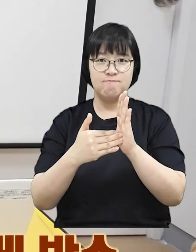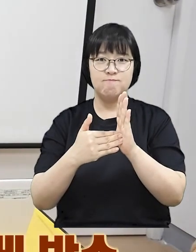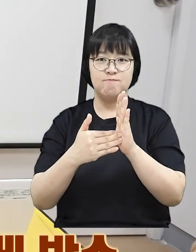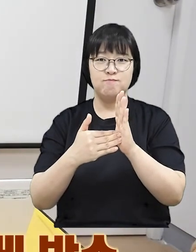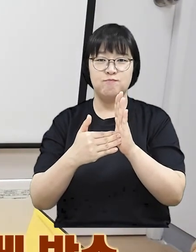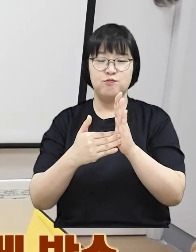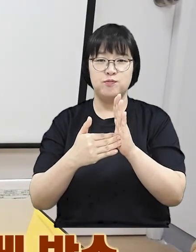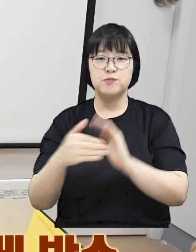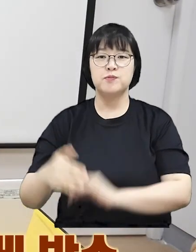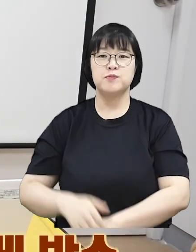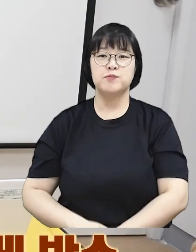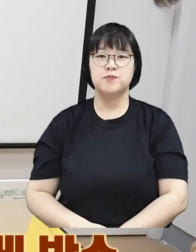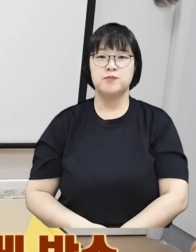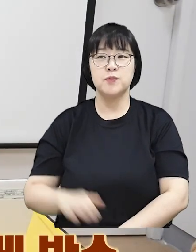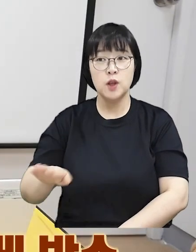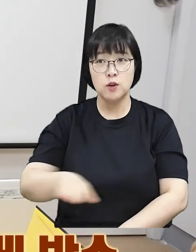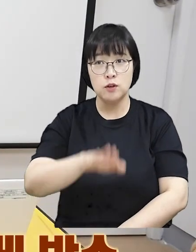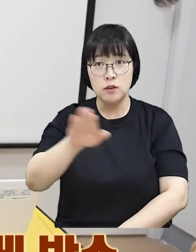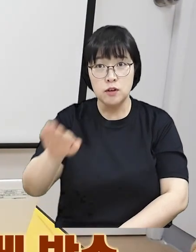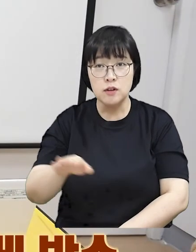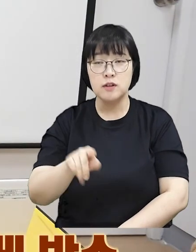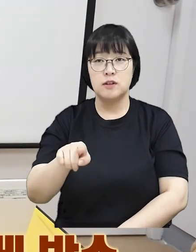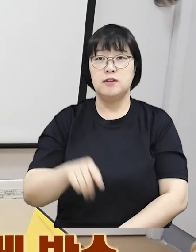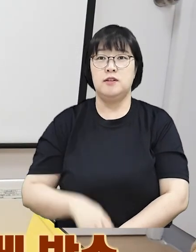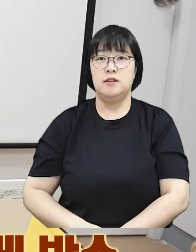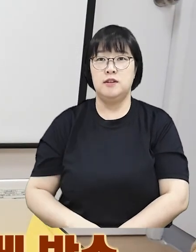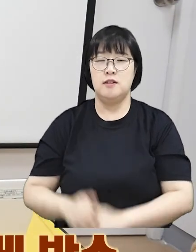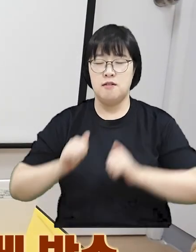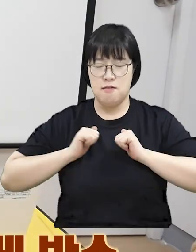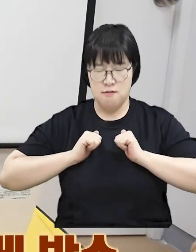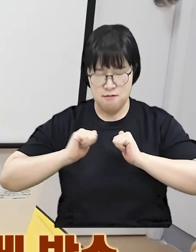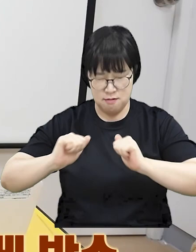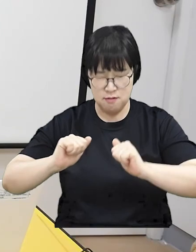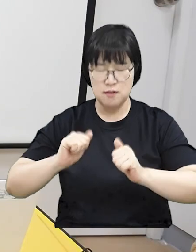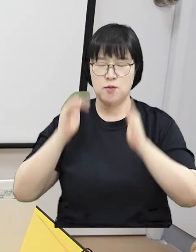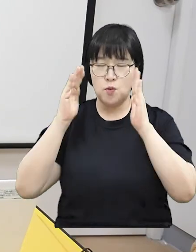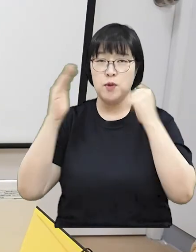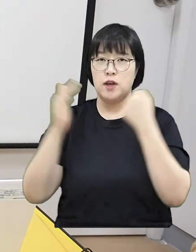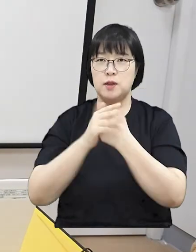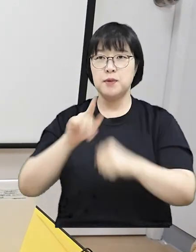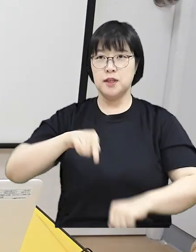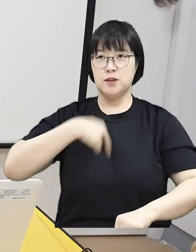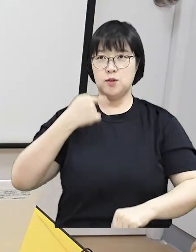하겠습니다. 우리 내 취미 공부한 제2 스스로에게 박수!